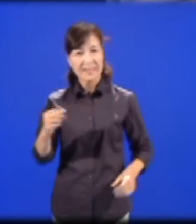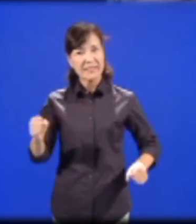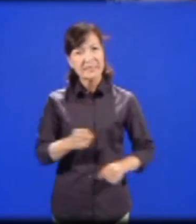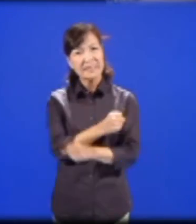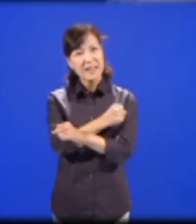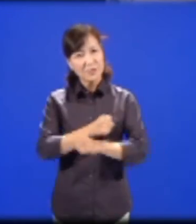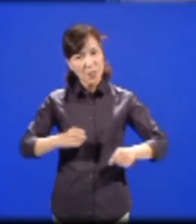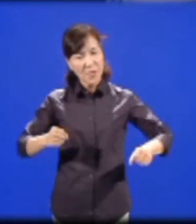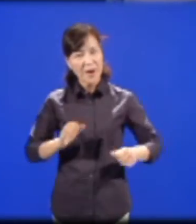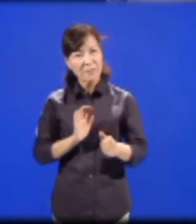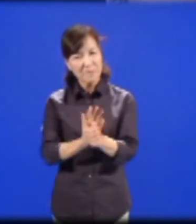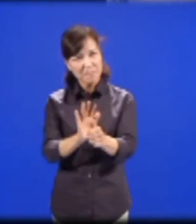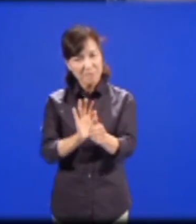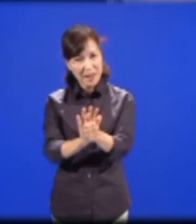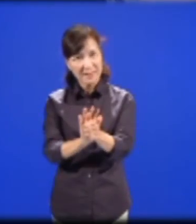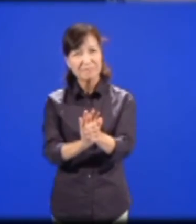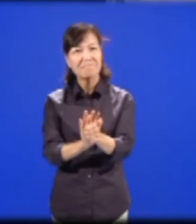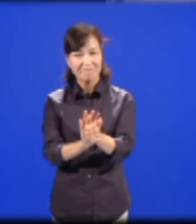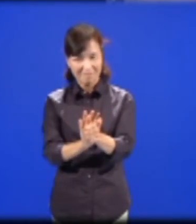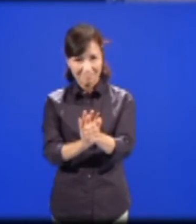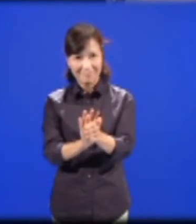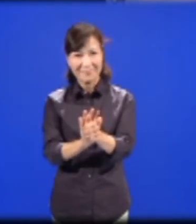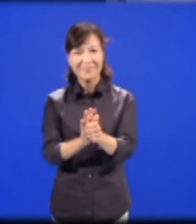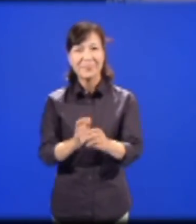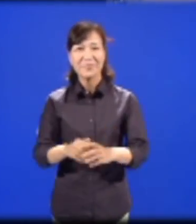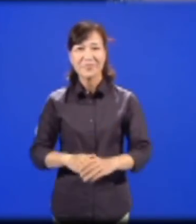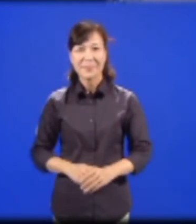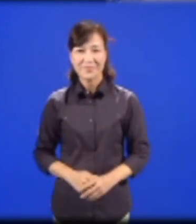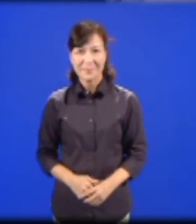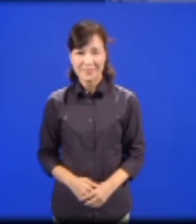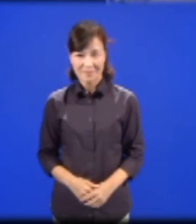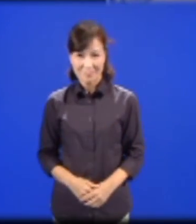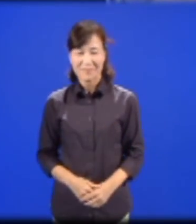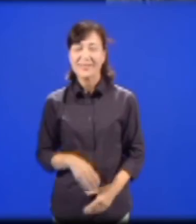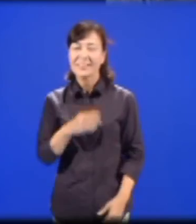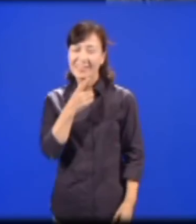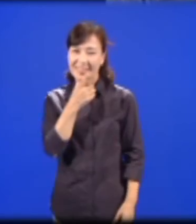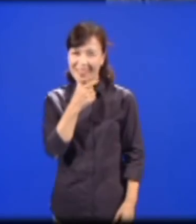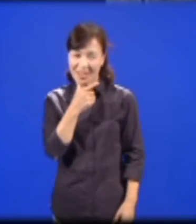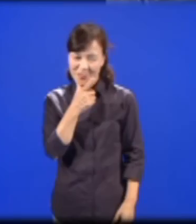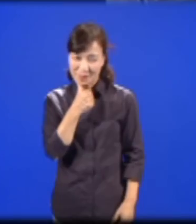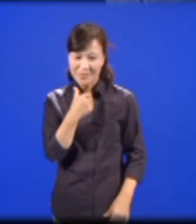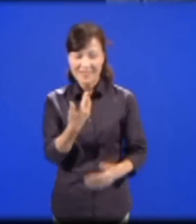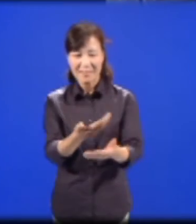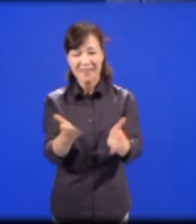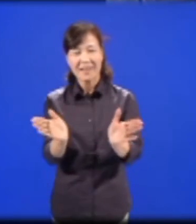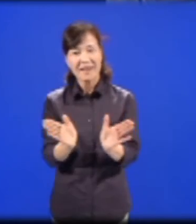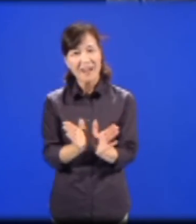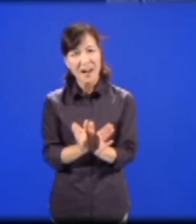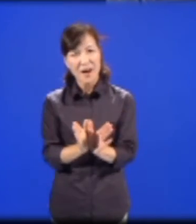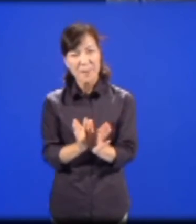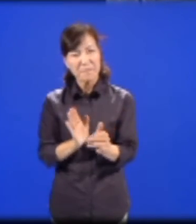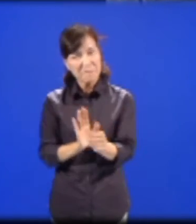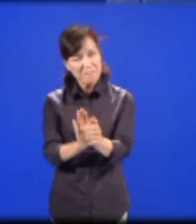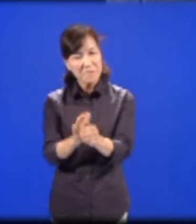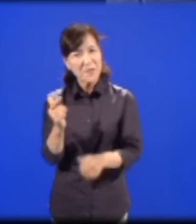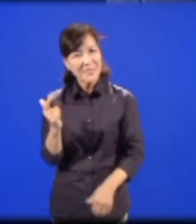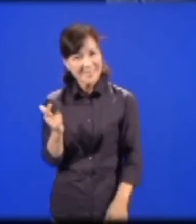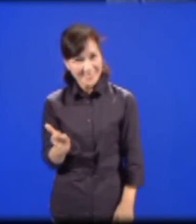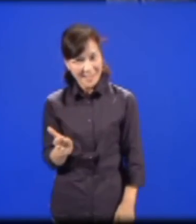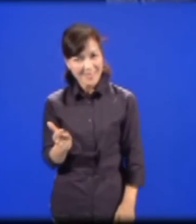前講座でですね、支援をさせていただいてます。 なるほど、アフターフォローもバッチリです